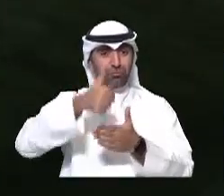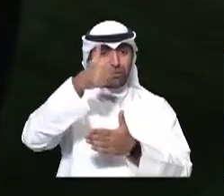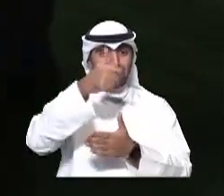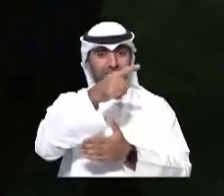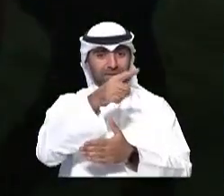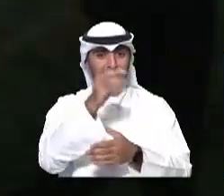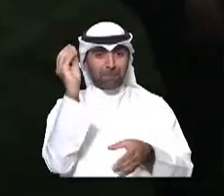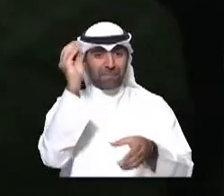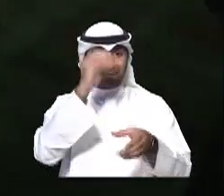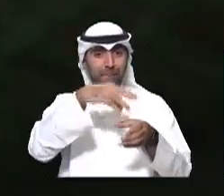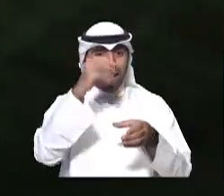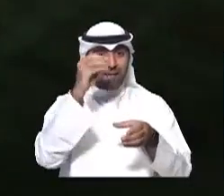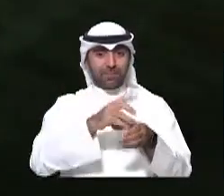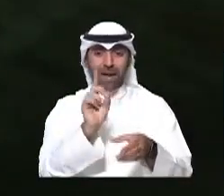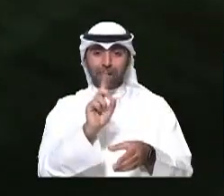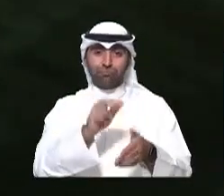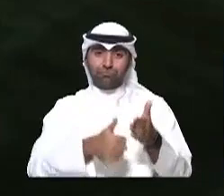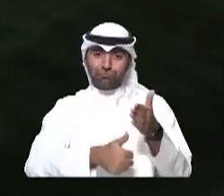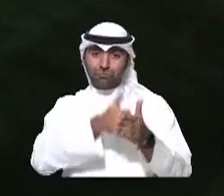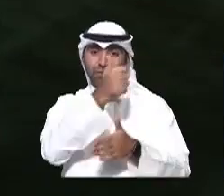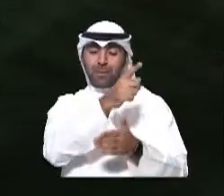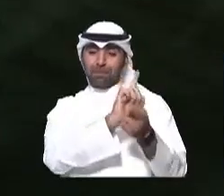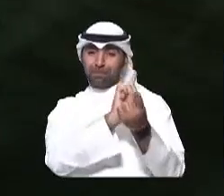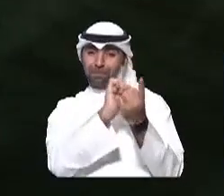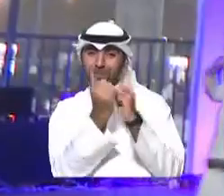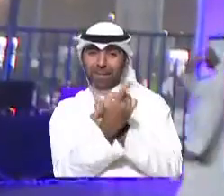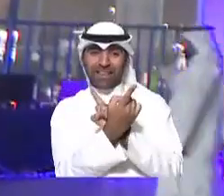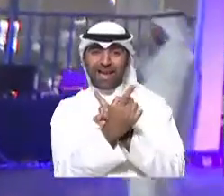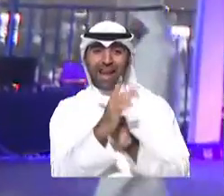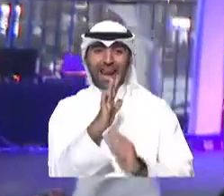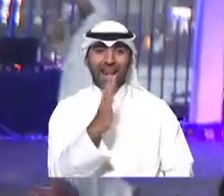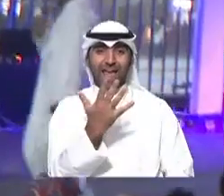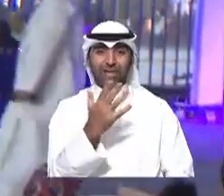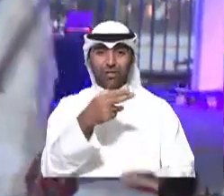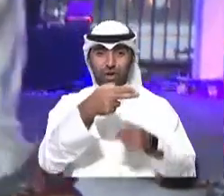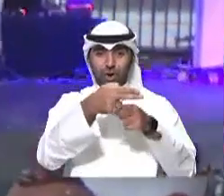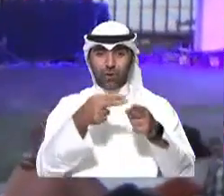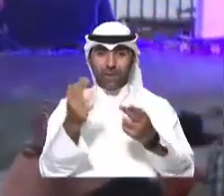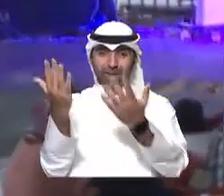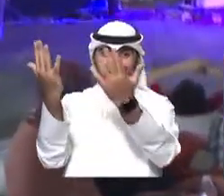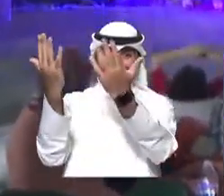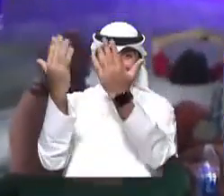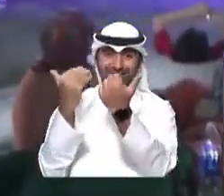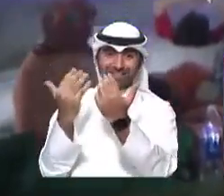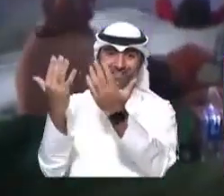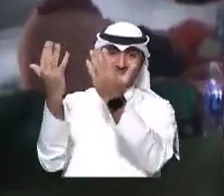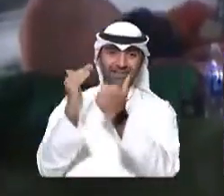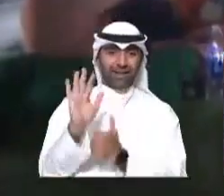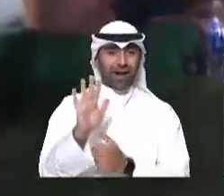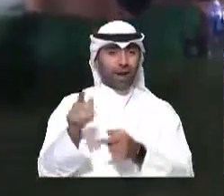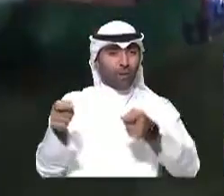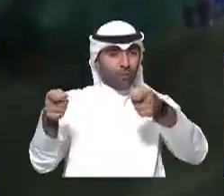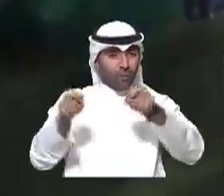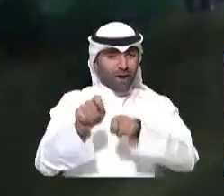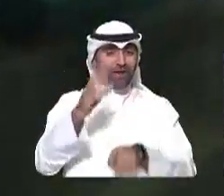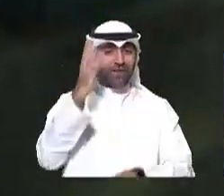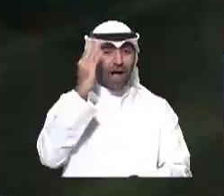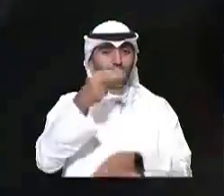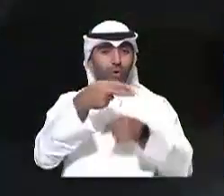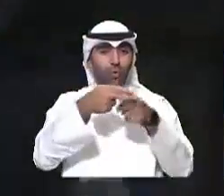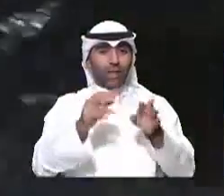المضرة عندنا في دولة الكويت وفي العالم بشكل كامل. مسابقة بيئية تعزز القيمة البيئية في